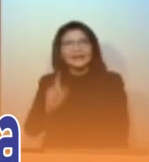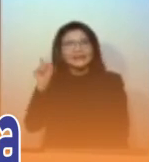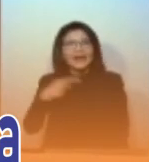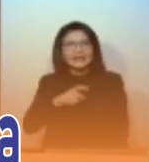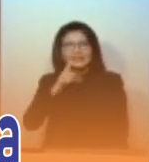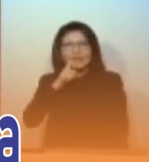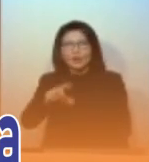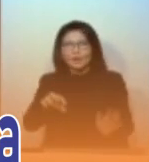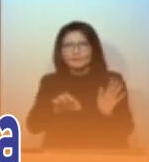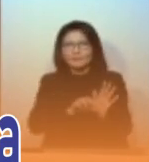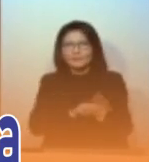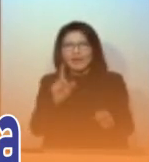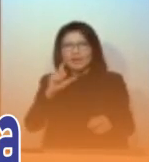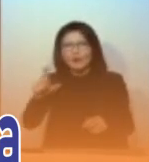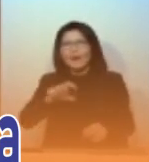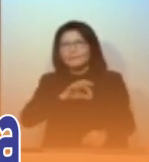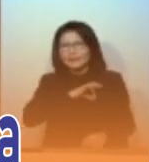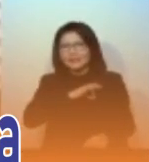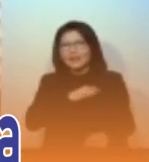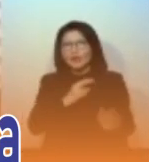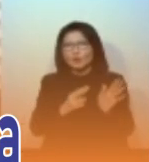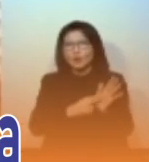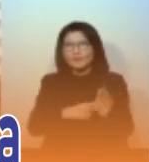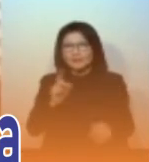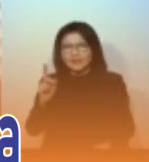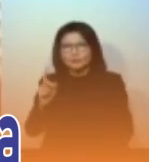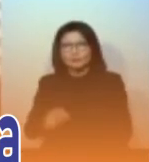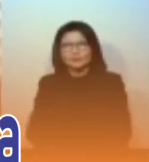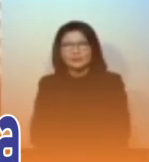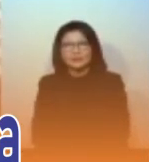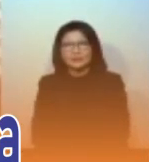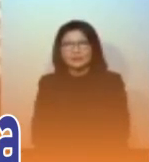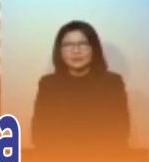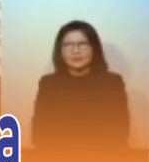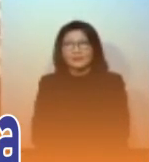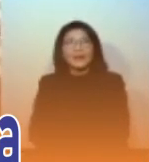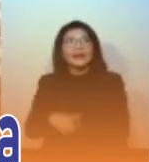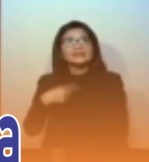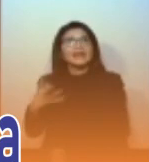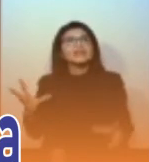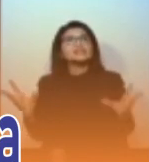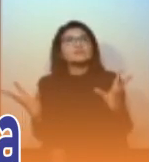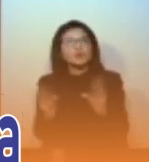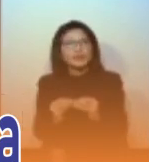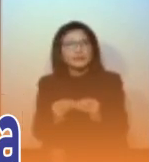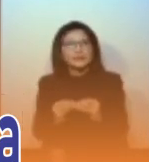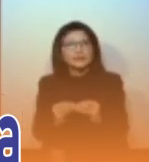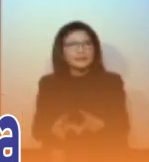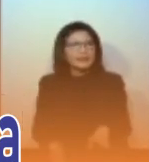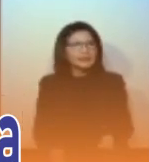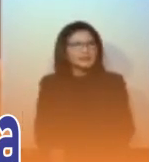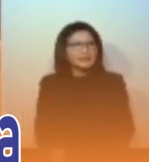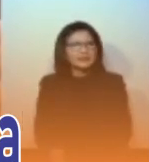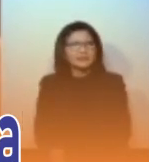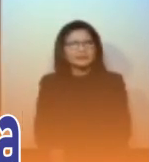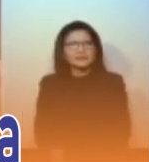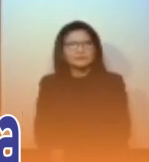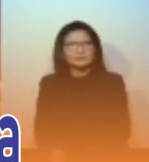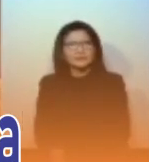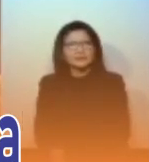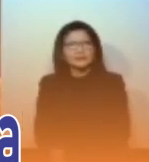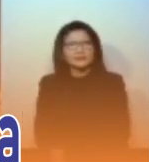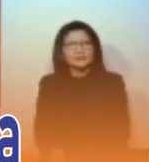nomor urut 1. Waktu Bapak 1 menit, disilakan. Apakah boleh saya simpulkan kalau begitu Mas Anies